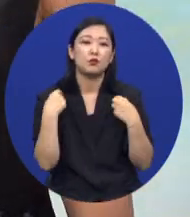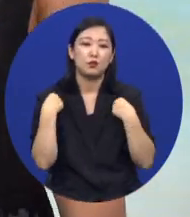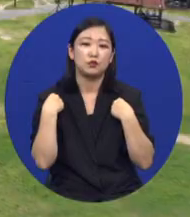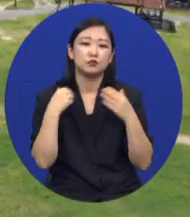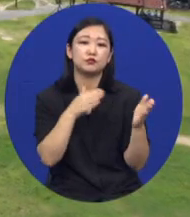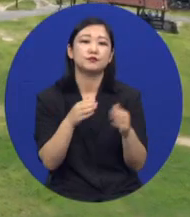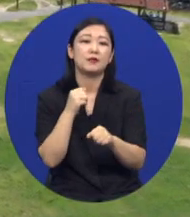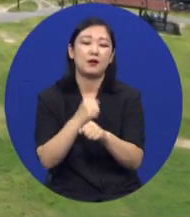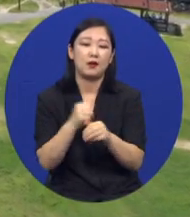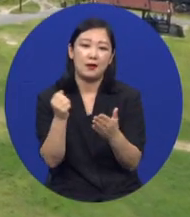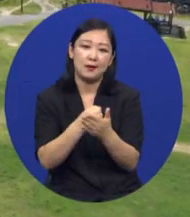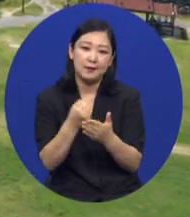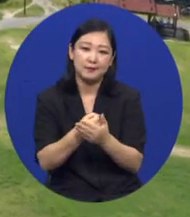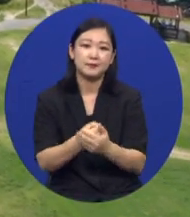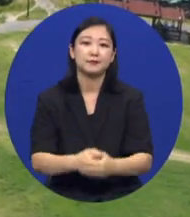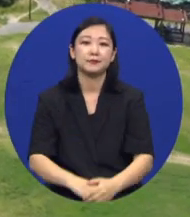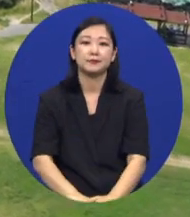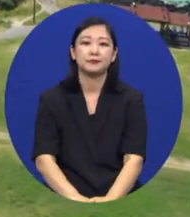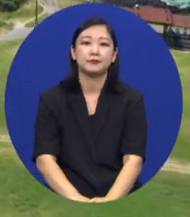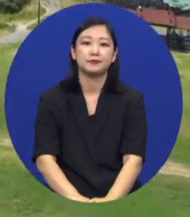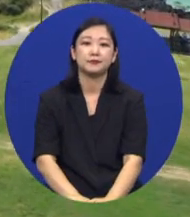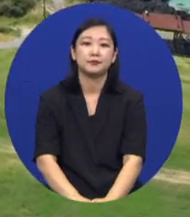아쉬워요.